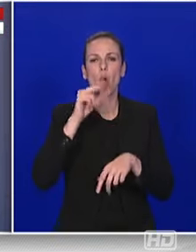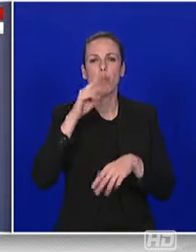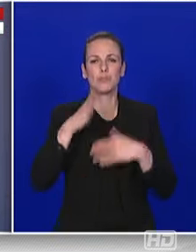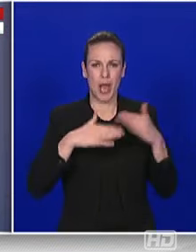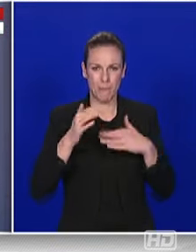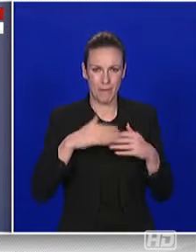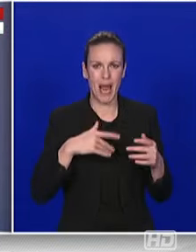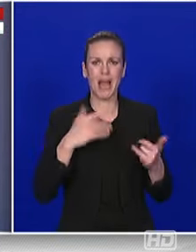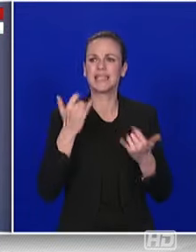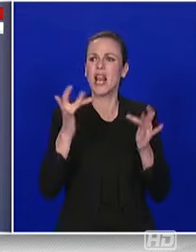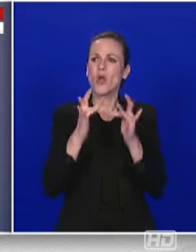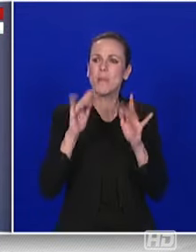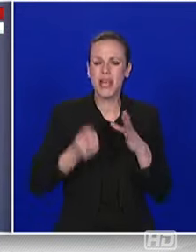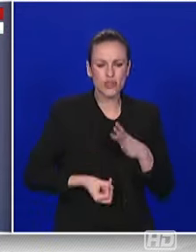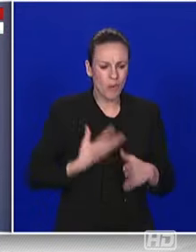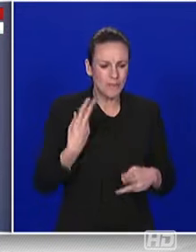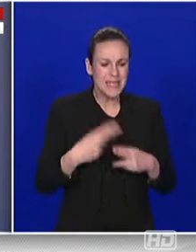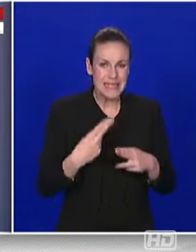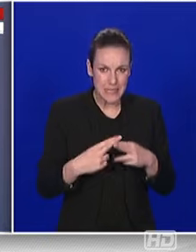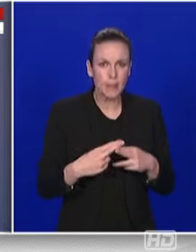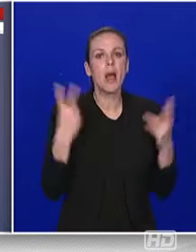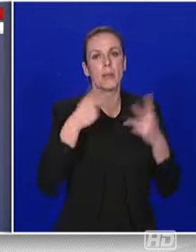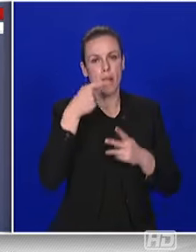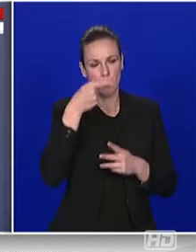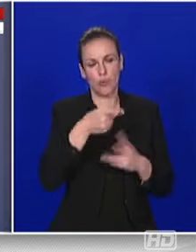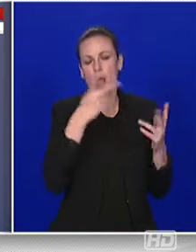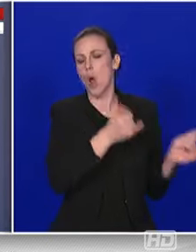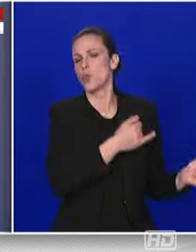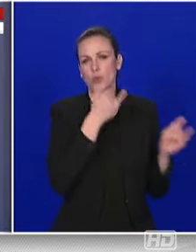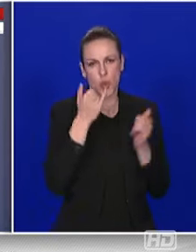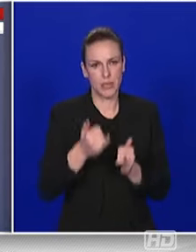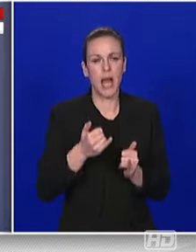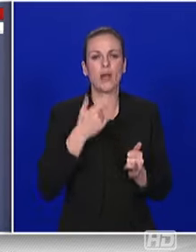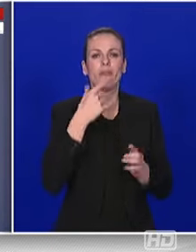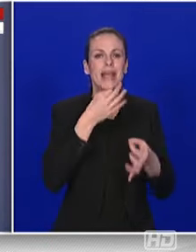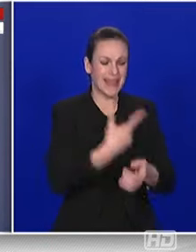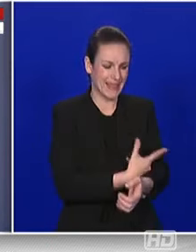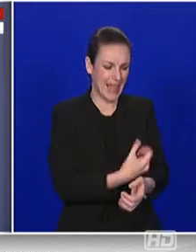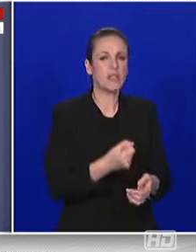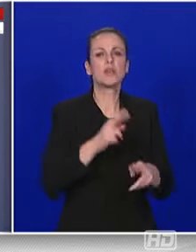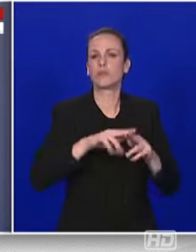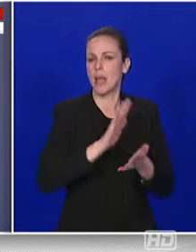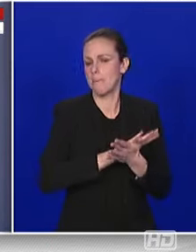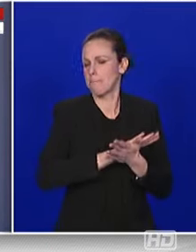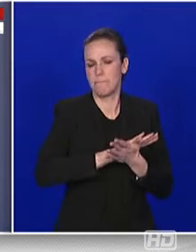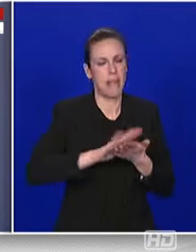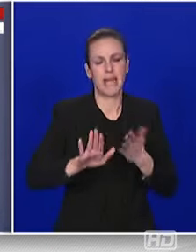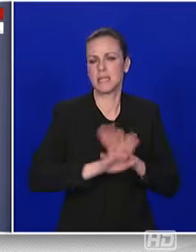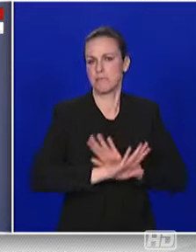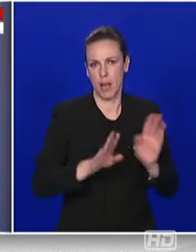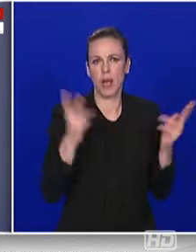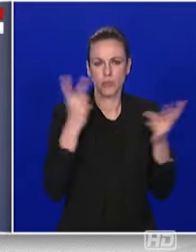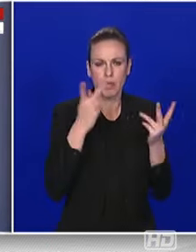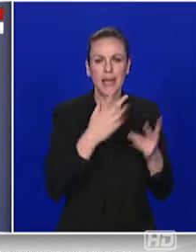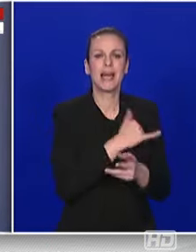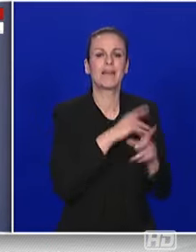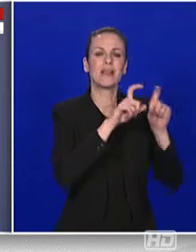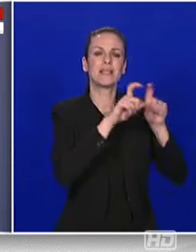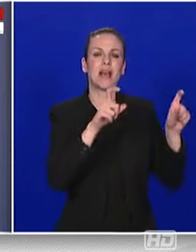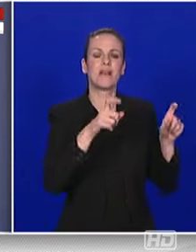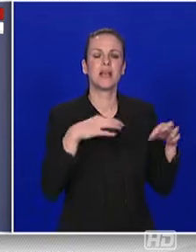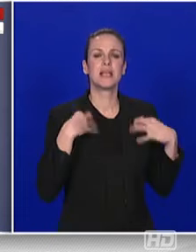kontakt ili simptomi ili bilo nešto drugo, naravno da će kao i do sada testiranje biti u potpunosti besplatno. Znači, Hrvatski zavod